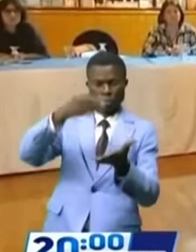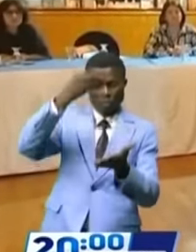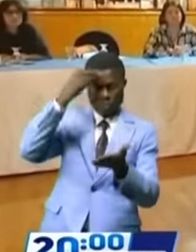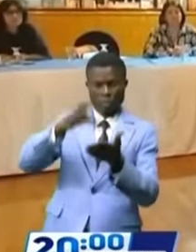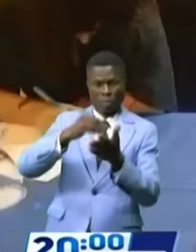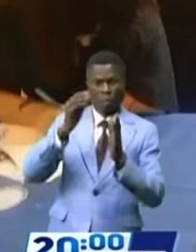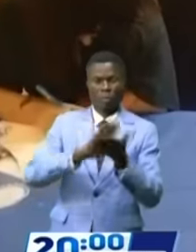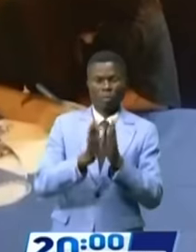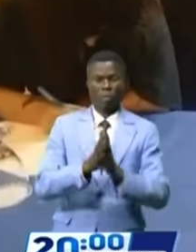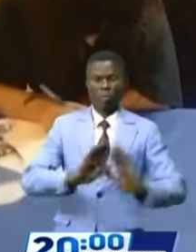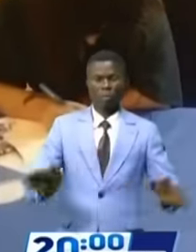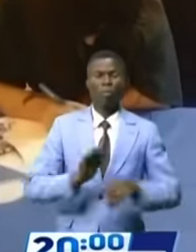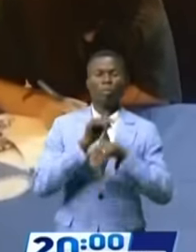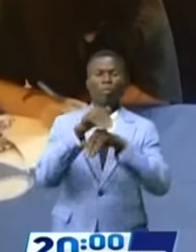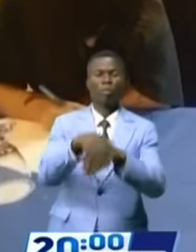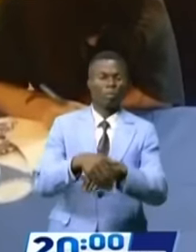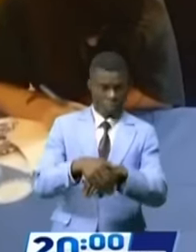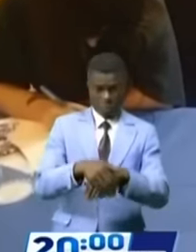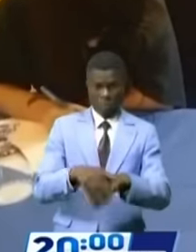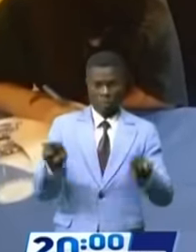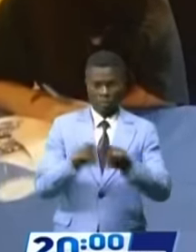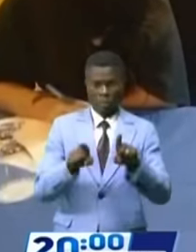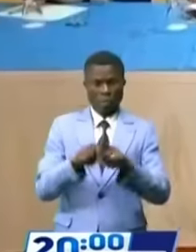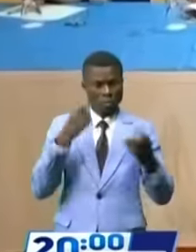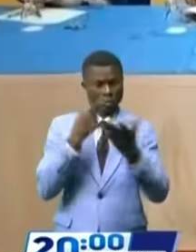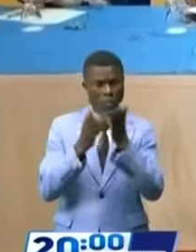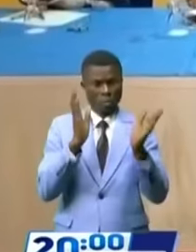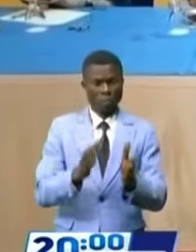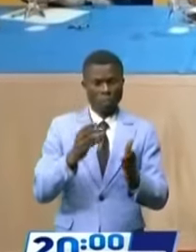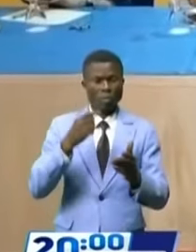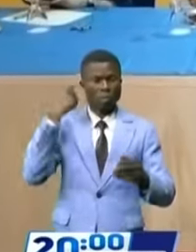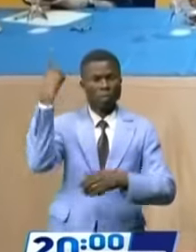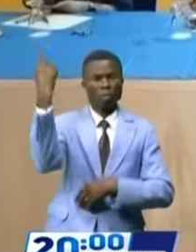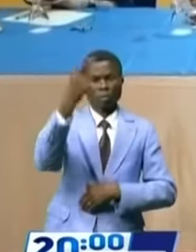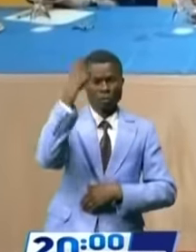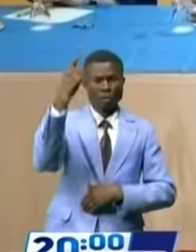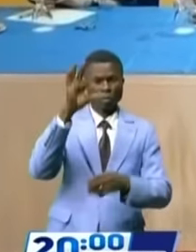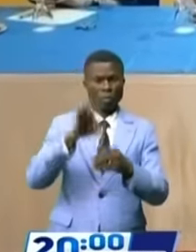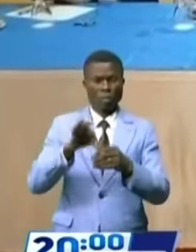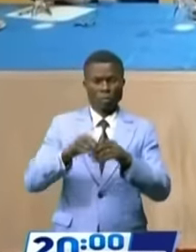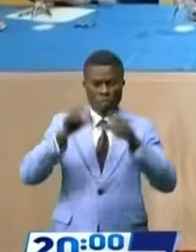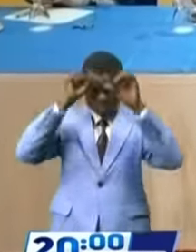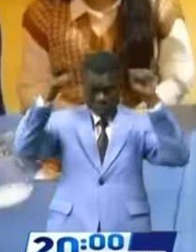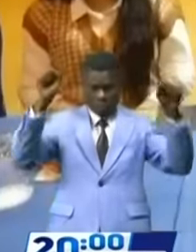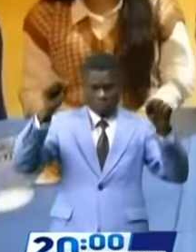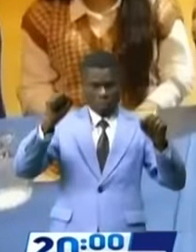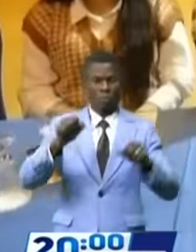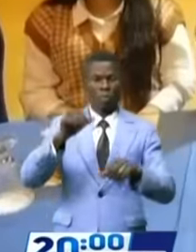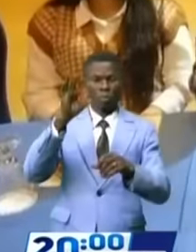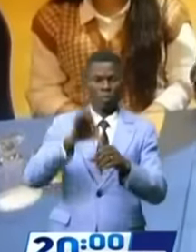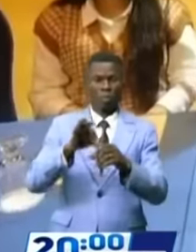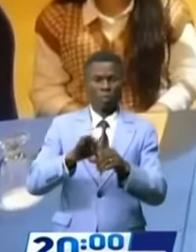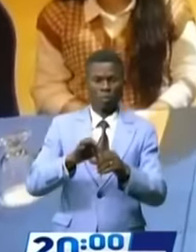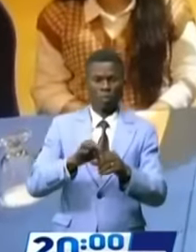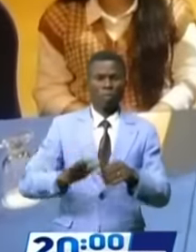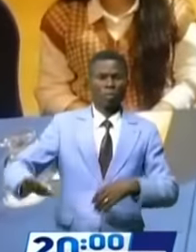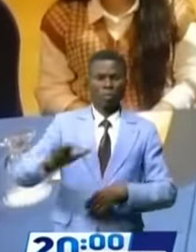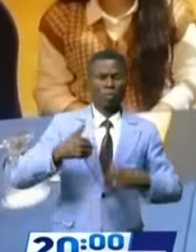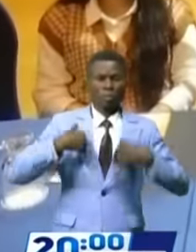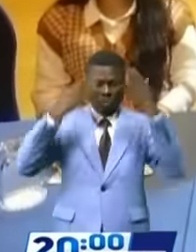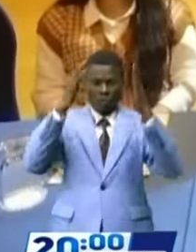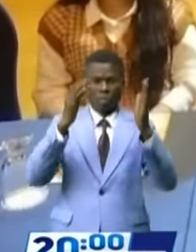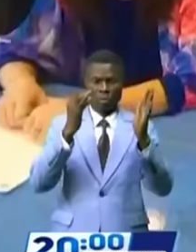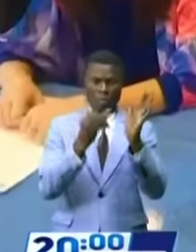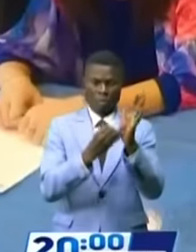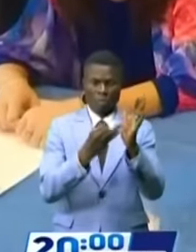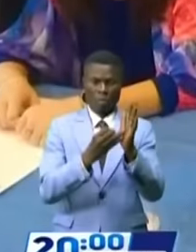et capables de participer comme observateurs internationaux à l'élection présidentielle tenue en Égypte du